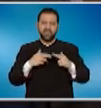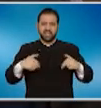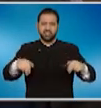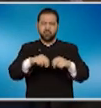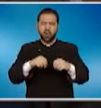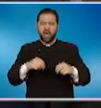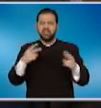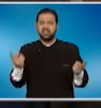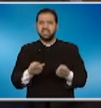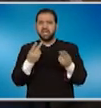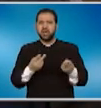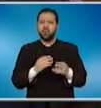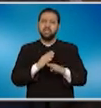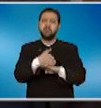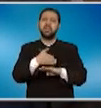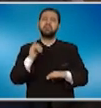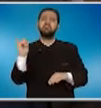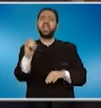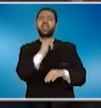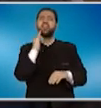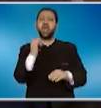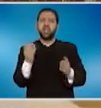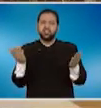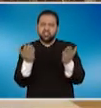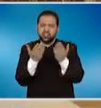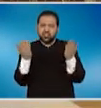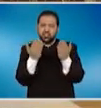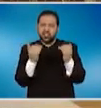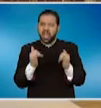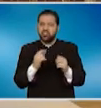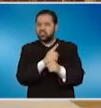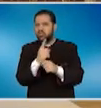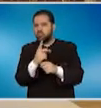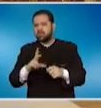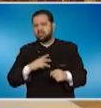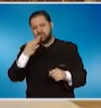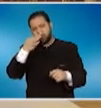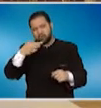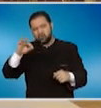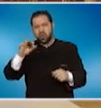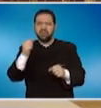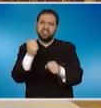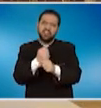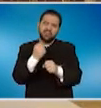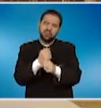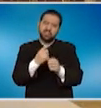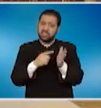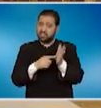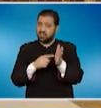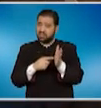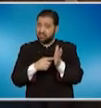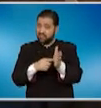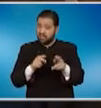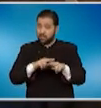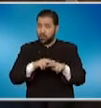lectură, într-o întâlnire cu o persoană deosebită. Aceste lucruri sunt atât de accesibile sau se face, ca să vedem cât de accesibil se